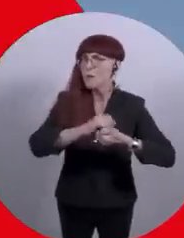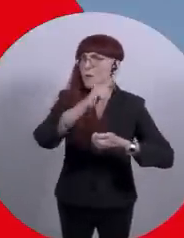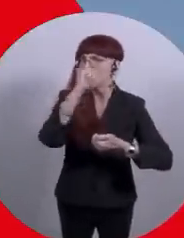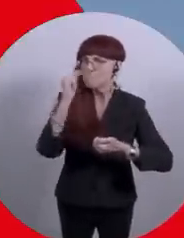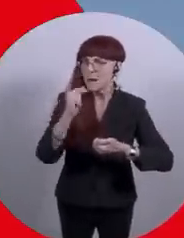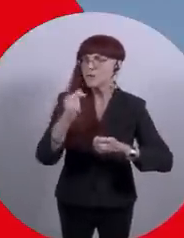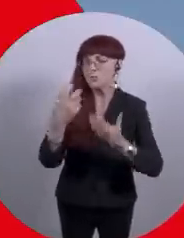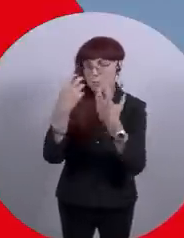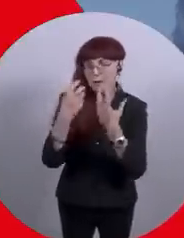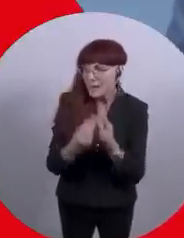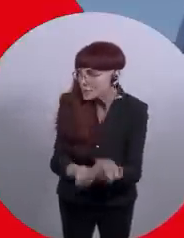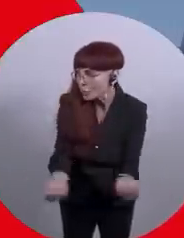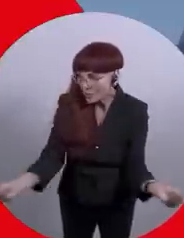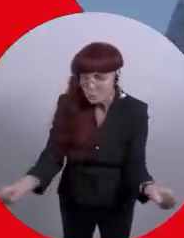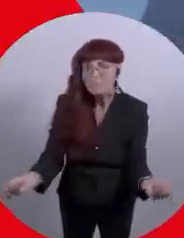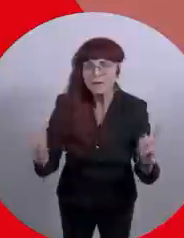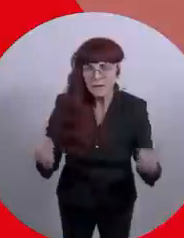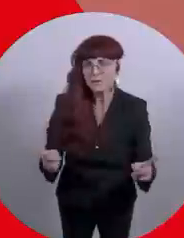Freundschaft